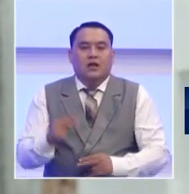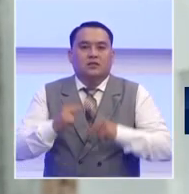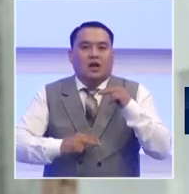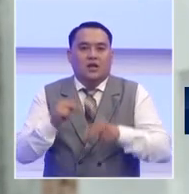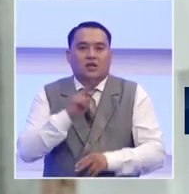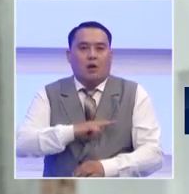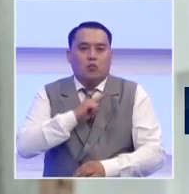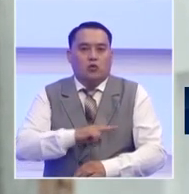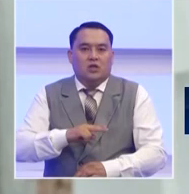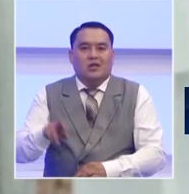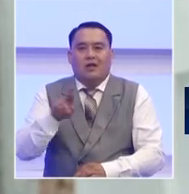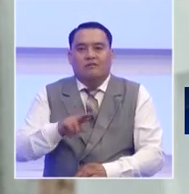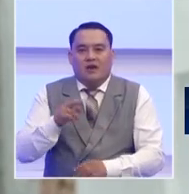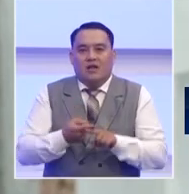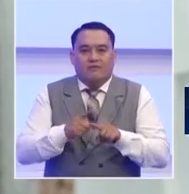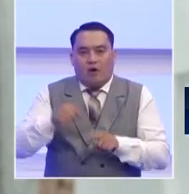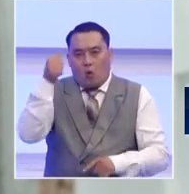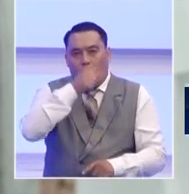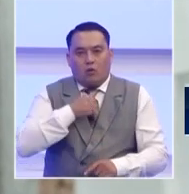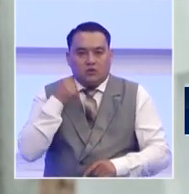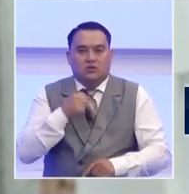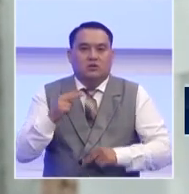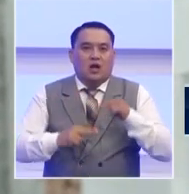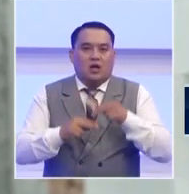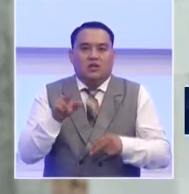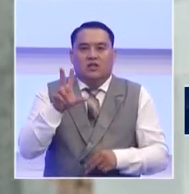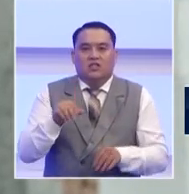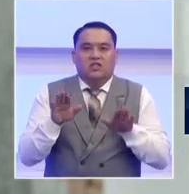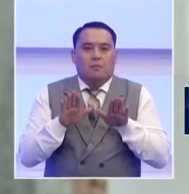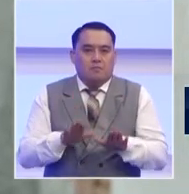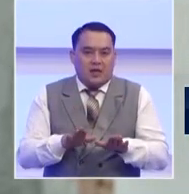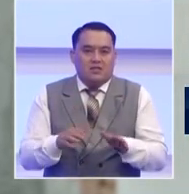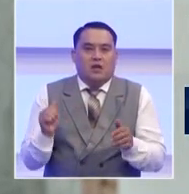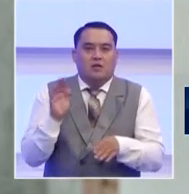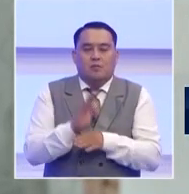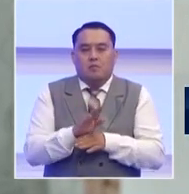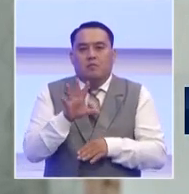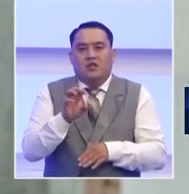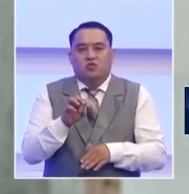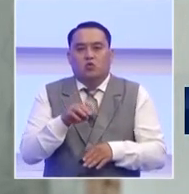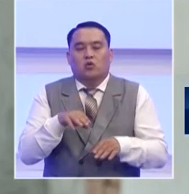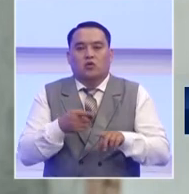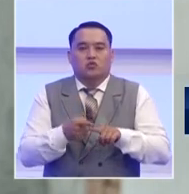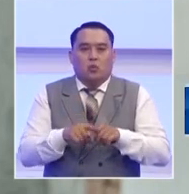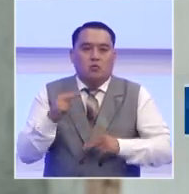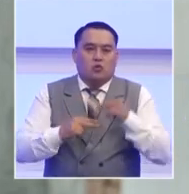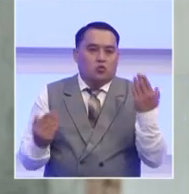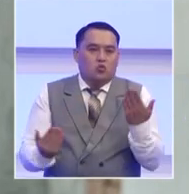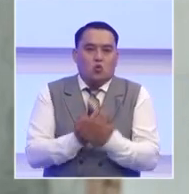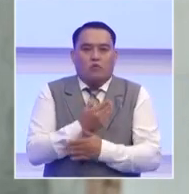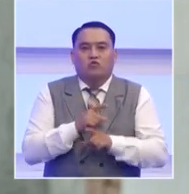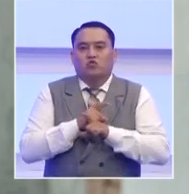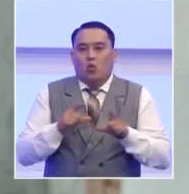Строительные работы начались в январе этого года. Пристроить здание еще на 300 мест к имеющемуся 500 – это то же самое, что построить новую